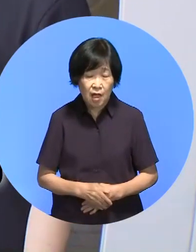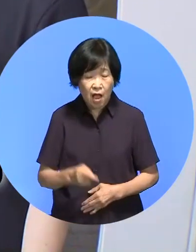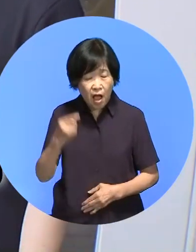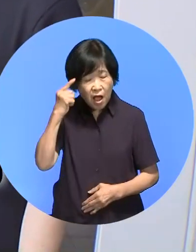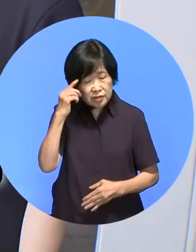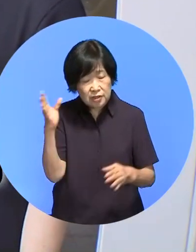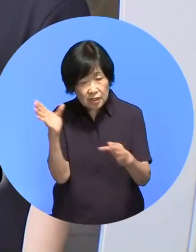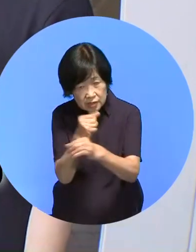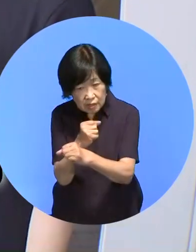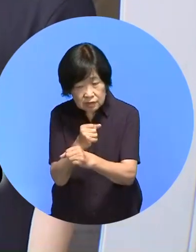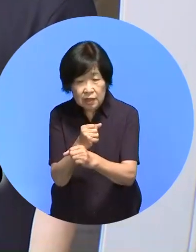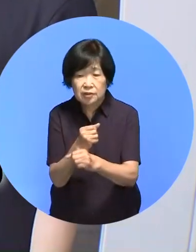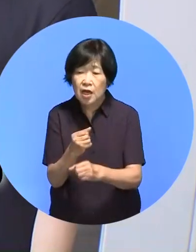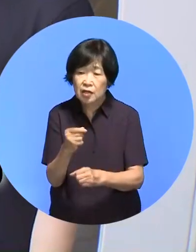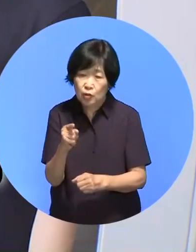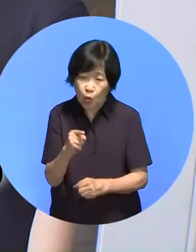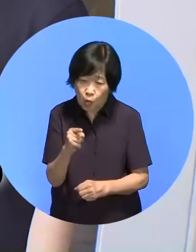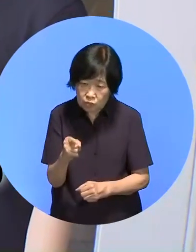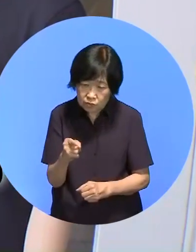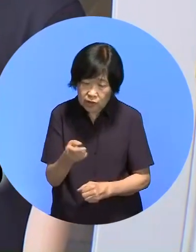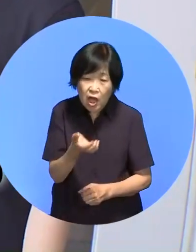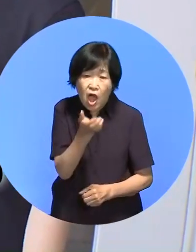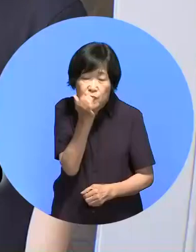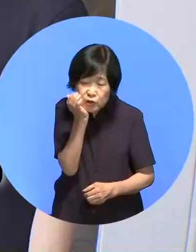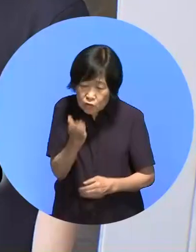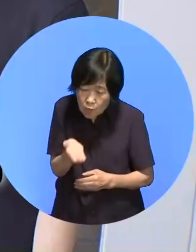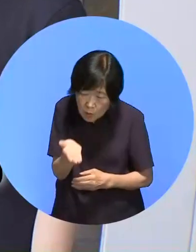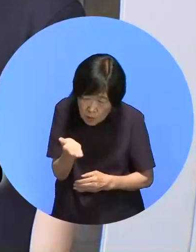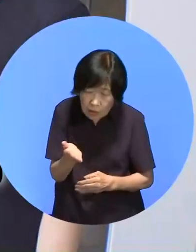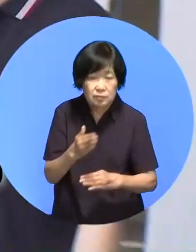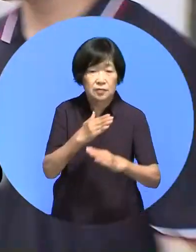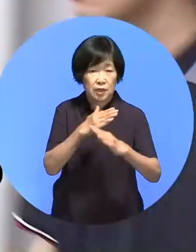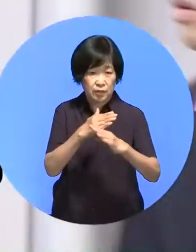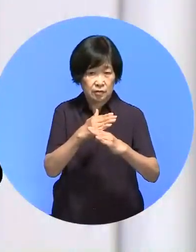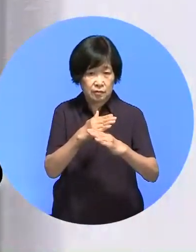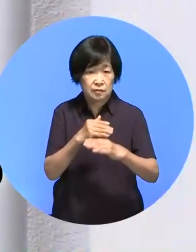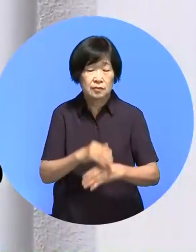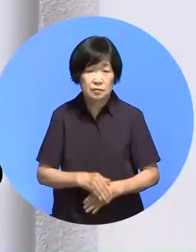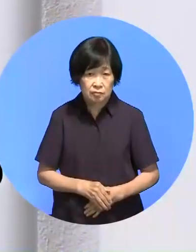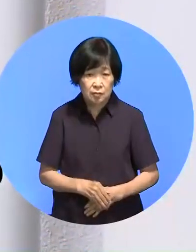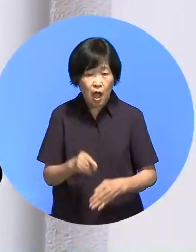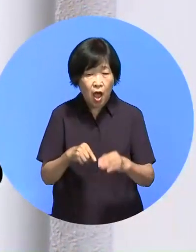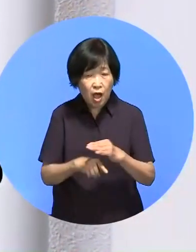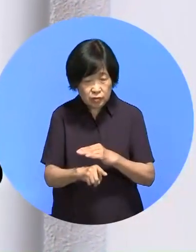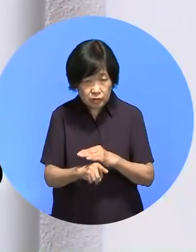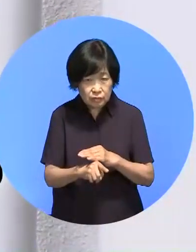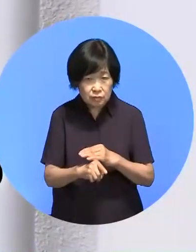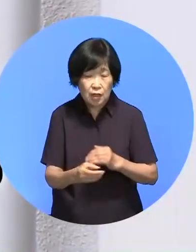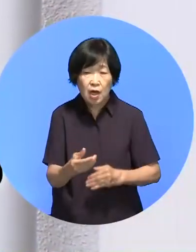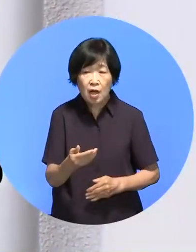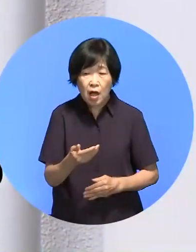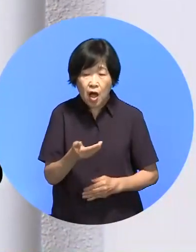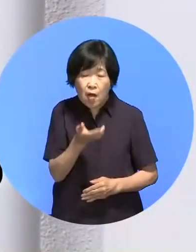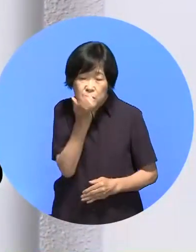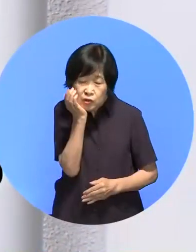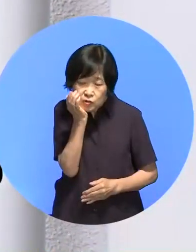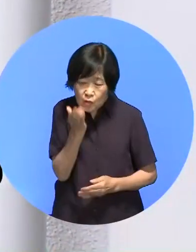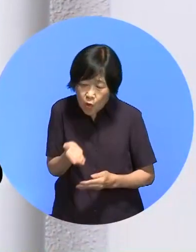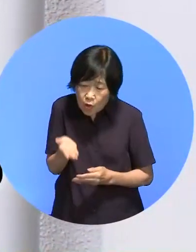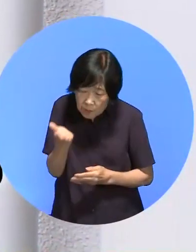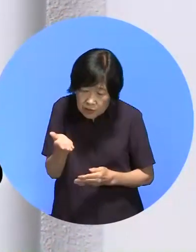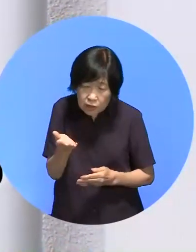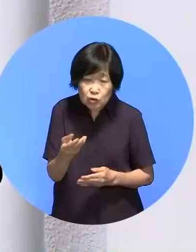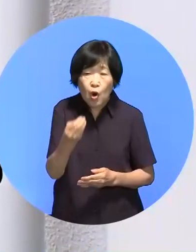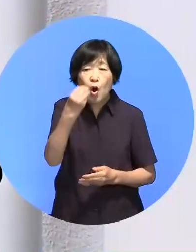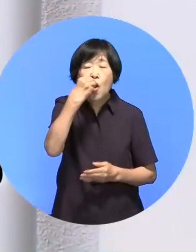方には無理やり水を飲ませないようにしてください。 それはどうしてですか？ 無理に水を飲ませてしまうと窒息を